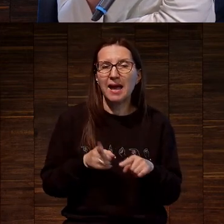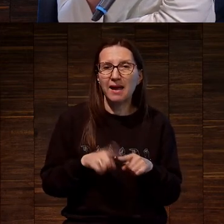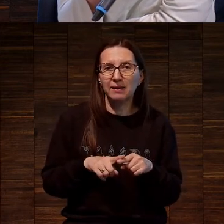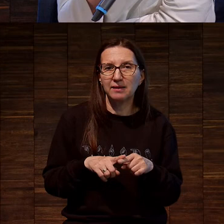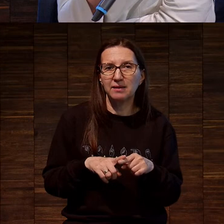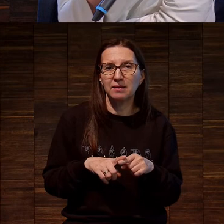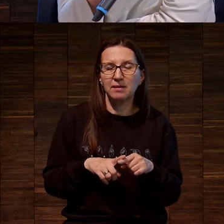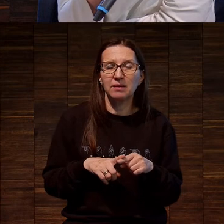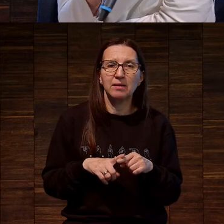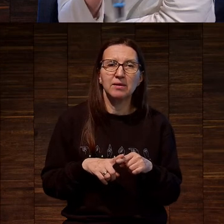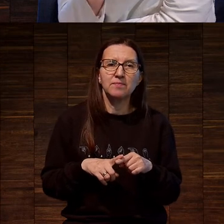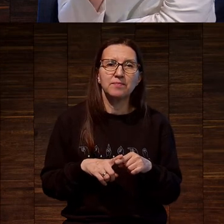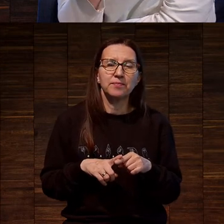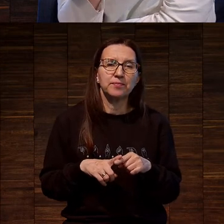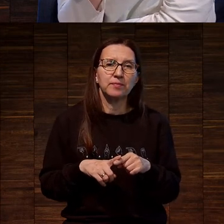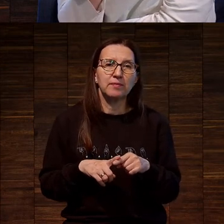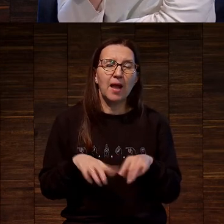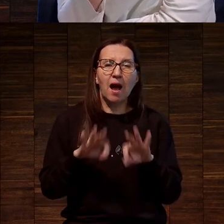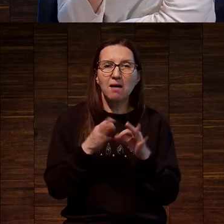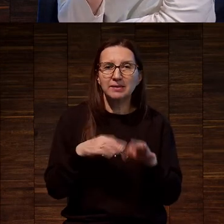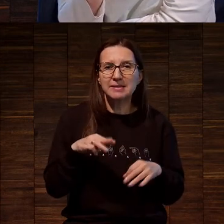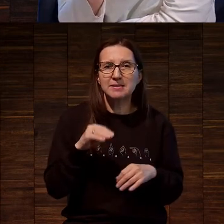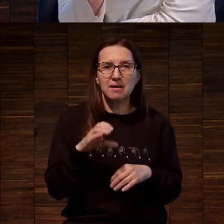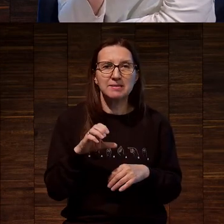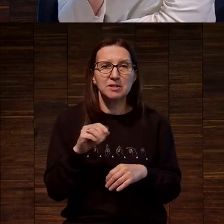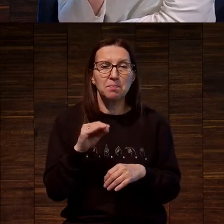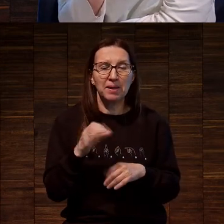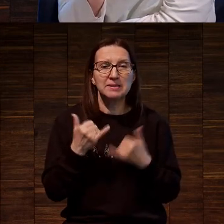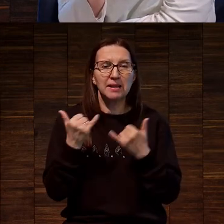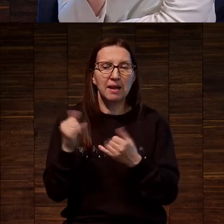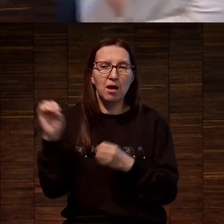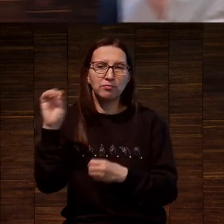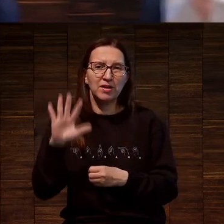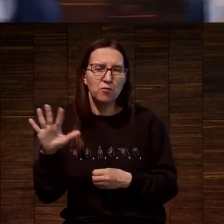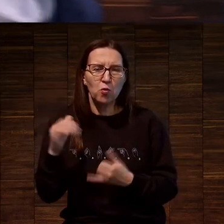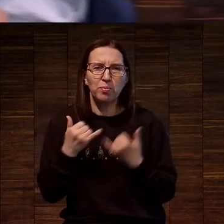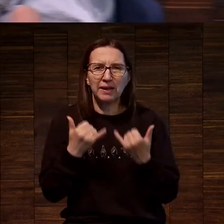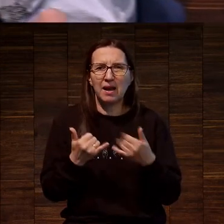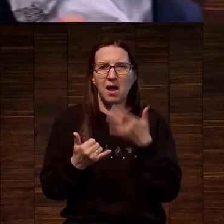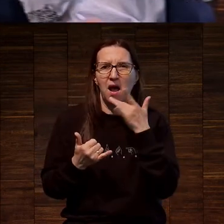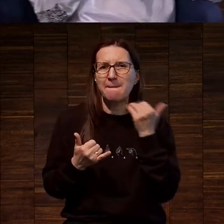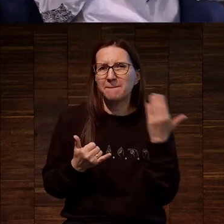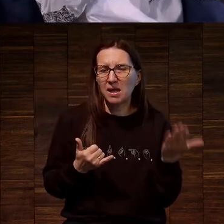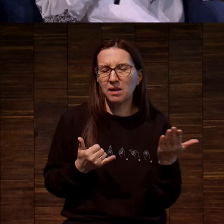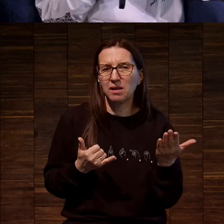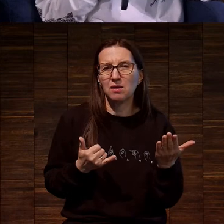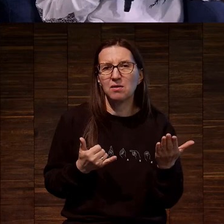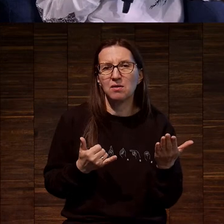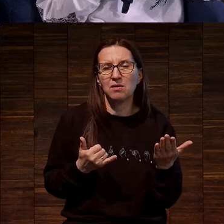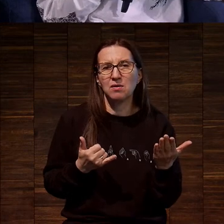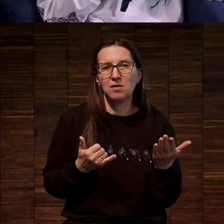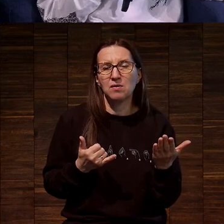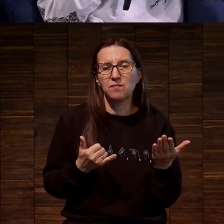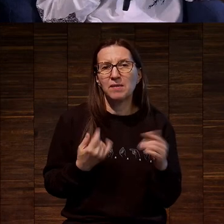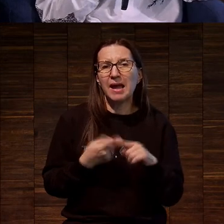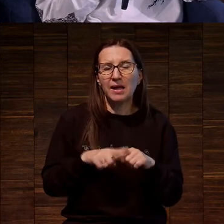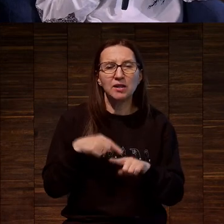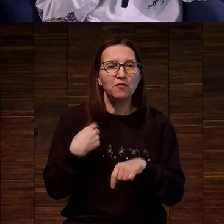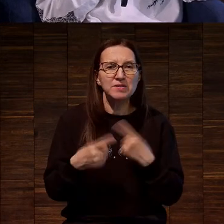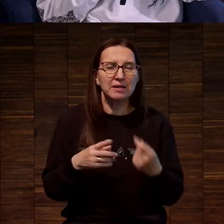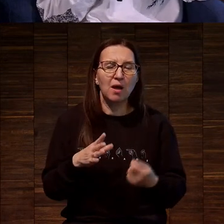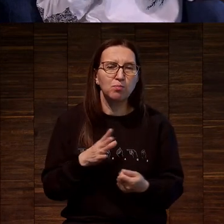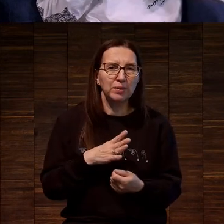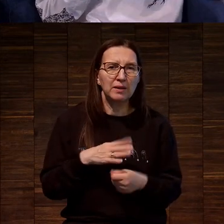artist-run spaces. Это тоже для Европы, для Америки. Это всегда для Европы, ладно, Америки. Это был